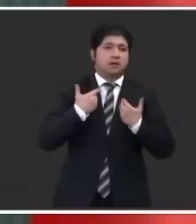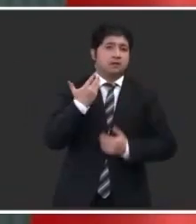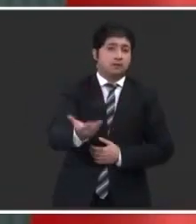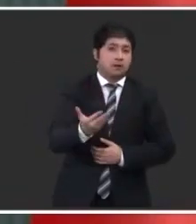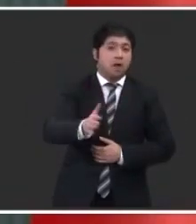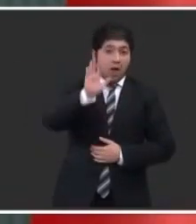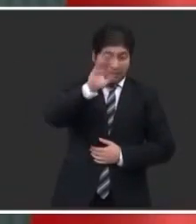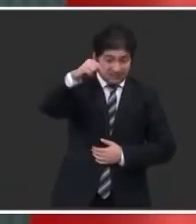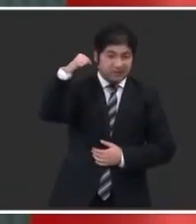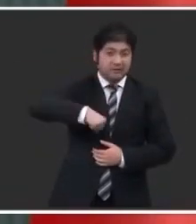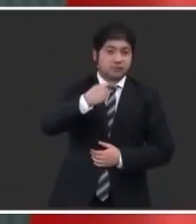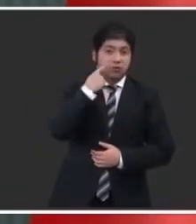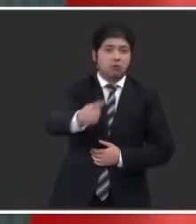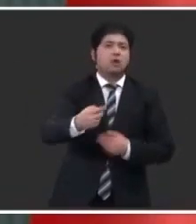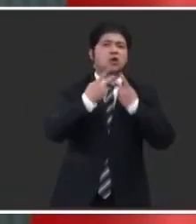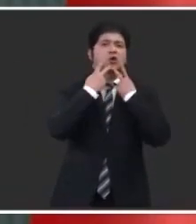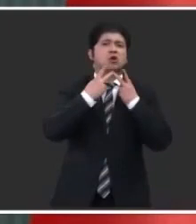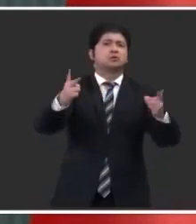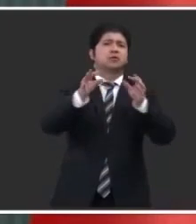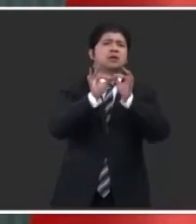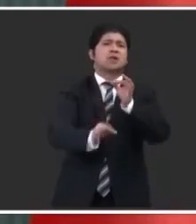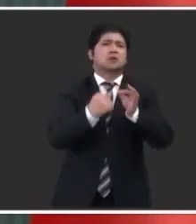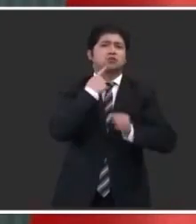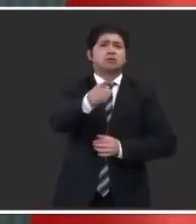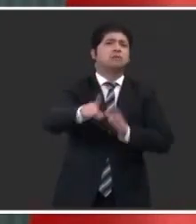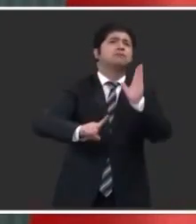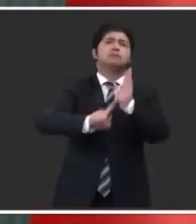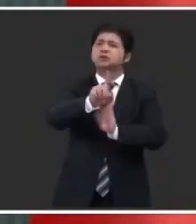Ama bu defa açık net söylüyorum başaramayacaklar